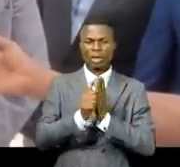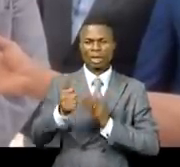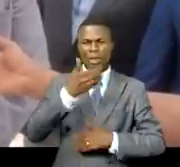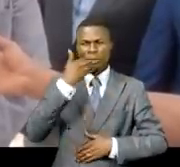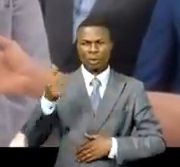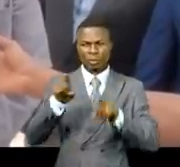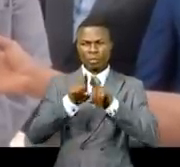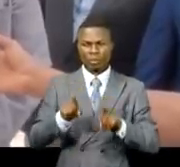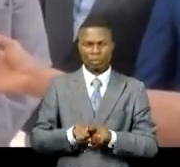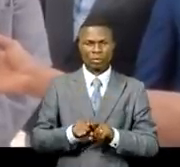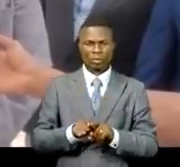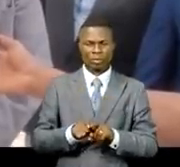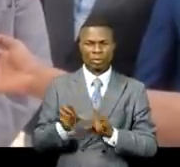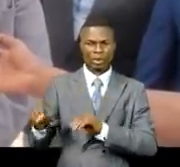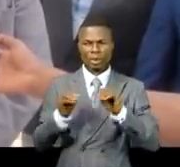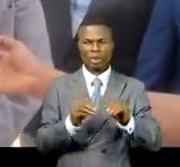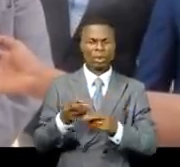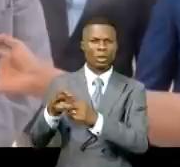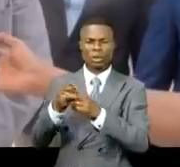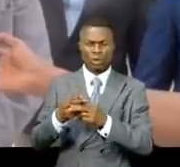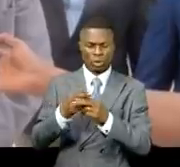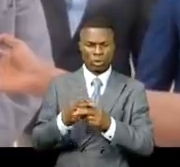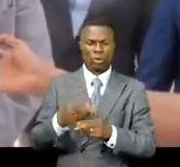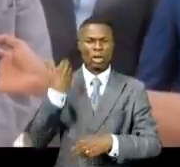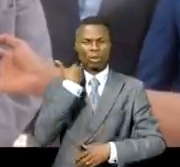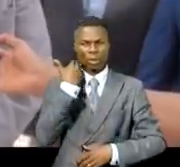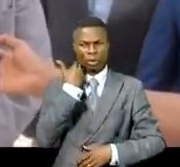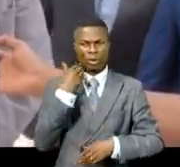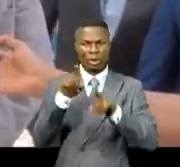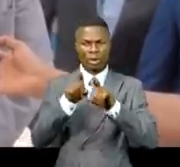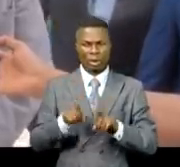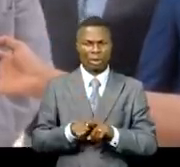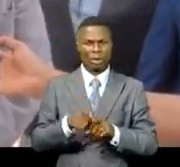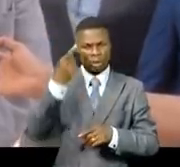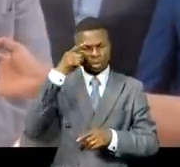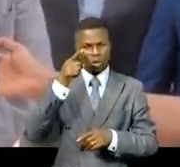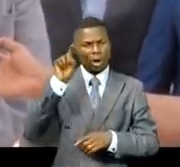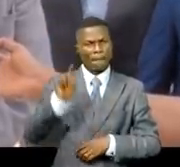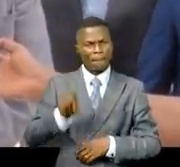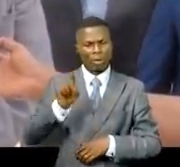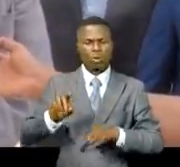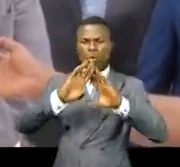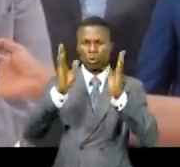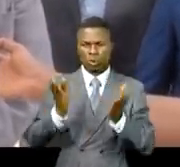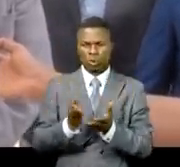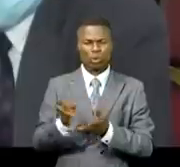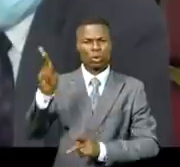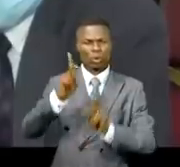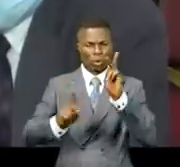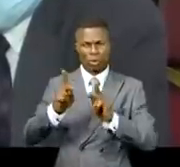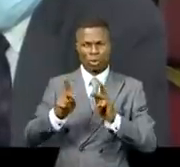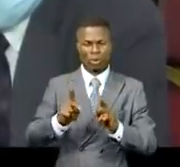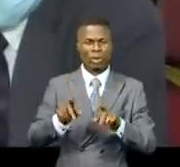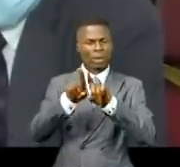la faisabilité de la mise en place d'une assurance maladie obligatoire, de façon à couvrir les besoins de l'ensemble de la population, quelles que